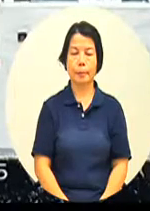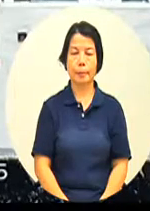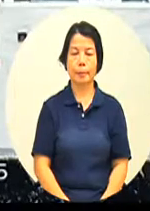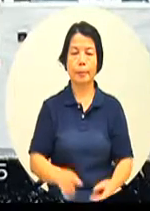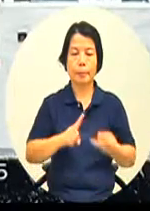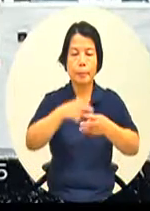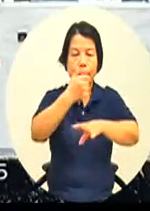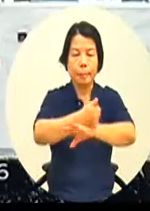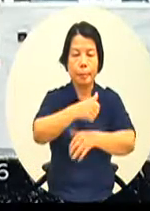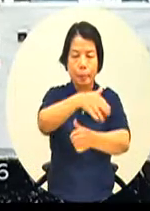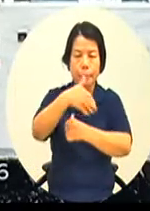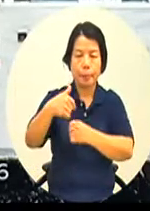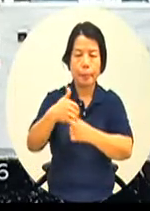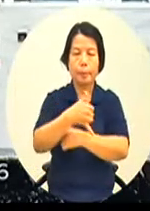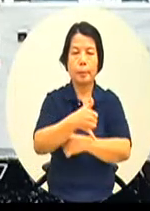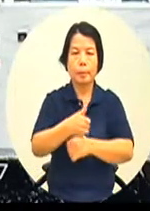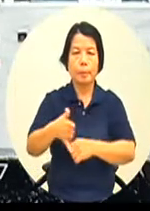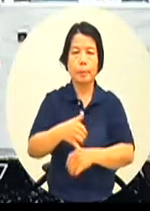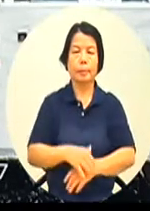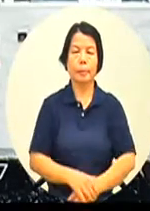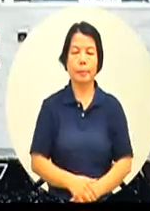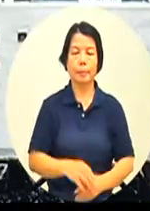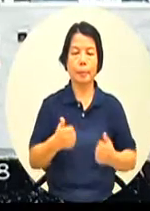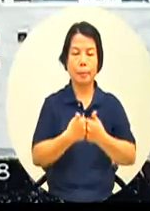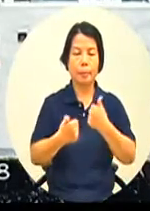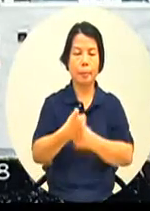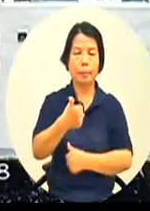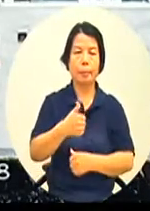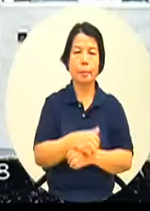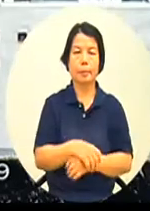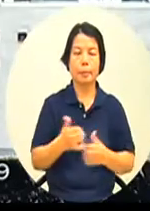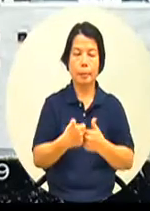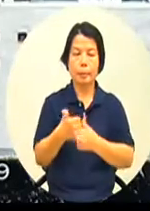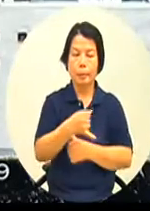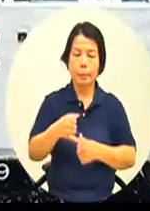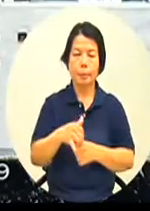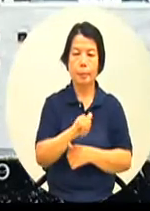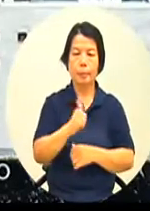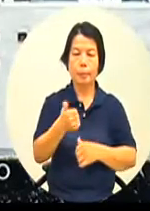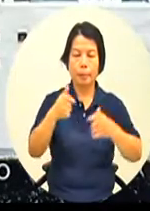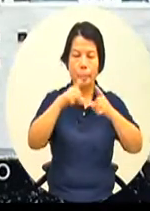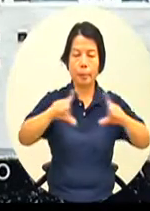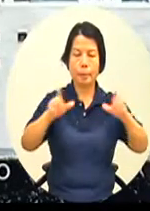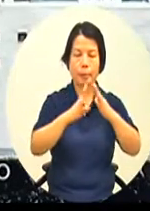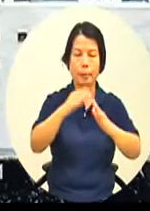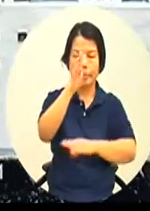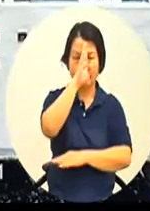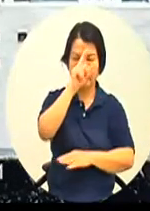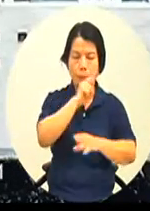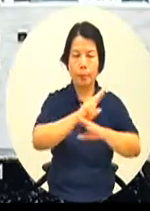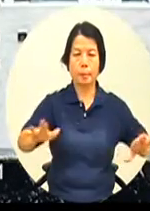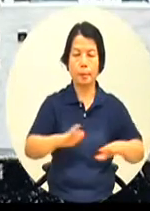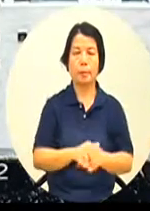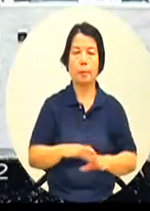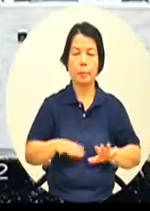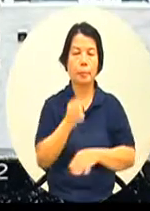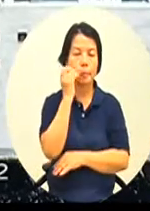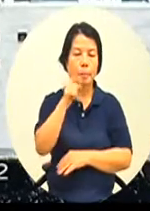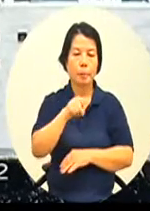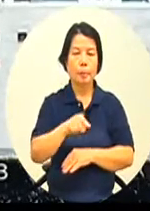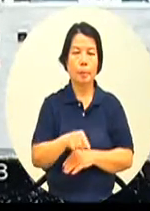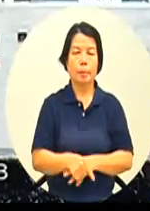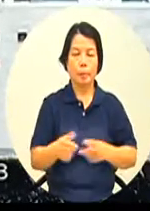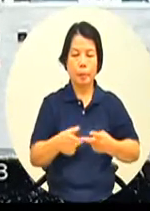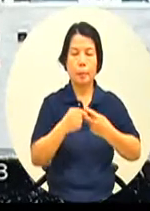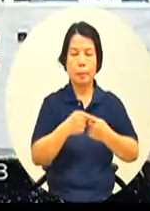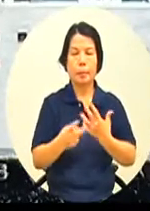主席、召集人林立言、议长、副议长、各位议员、理事先生，大家午安。很荣幸在贵会第二